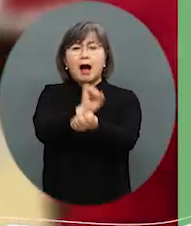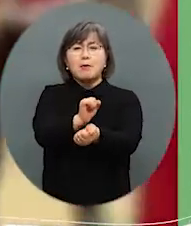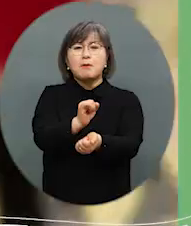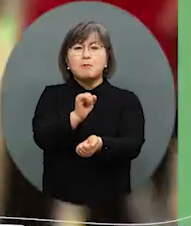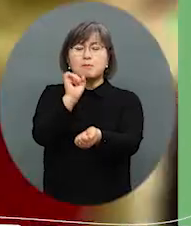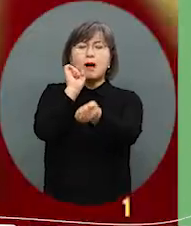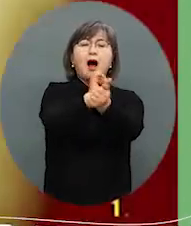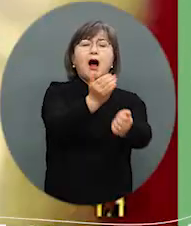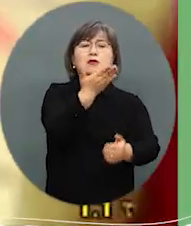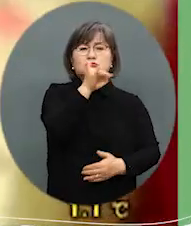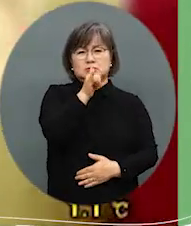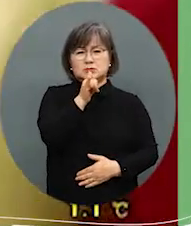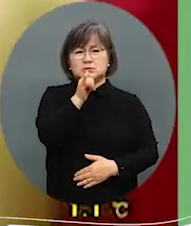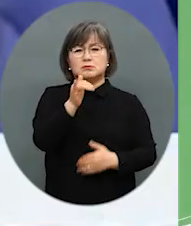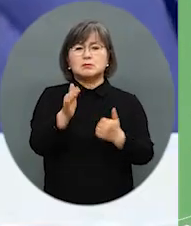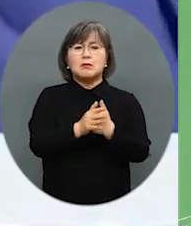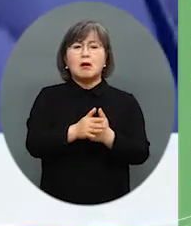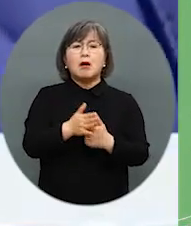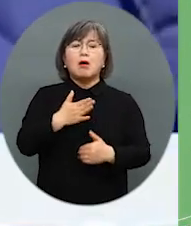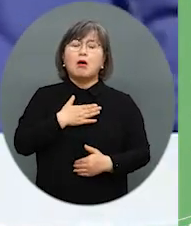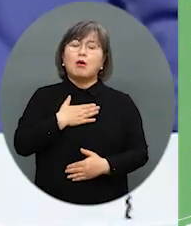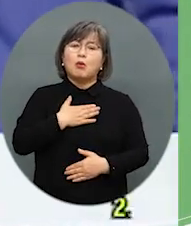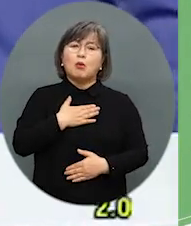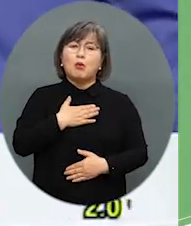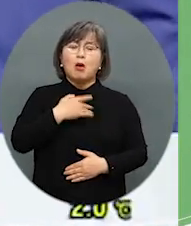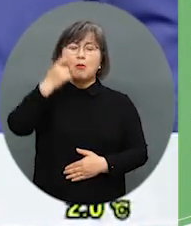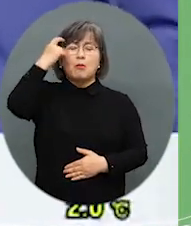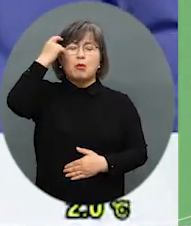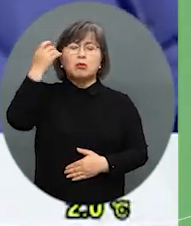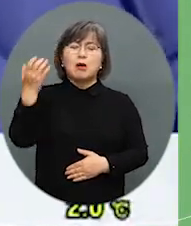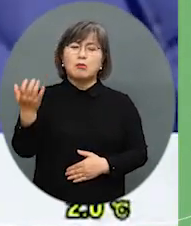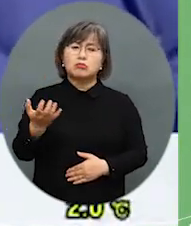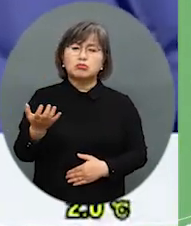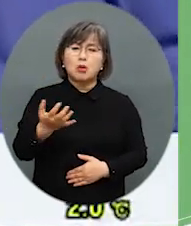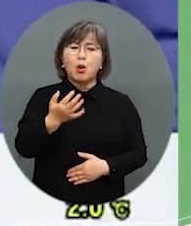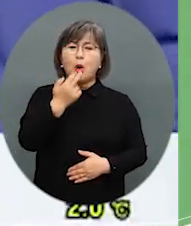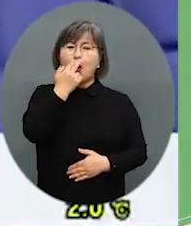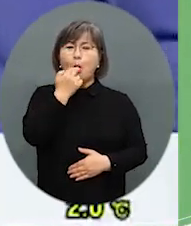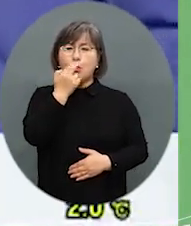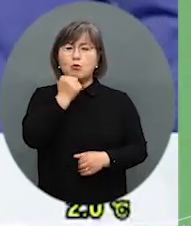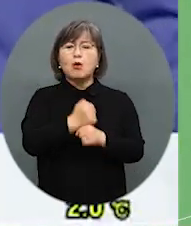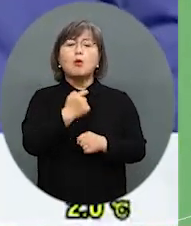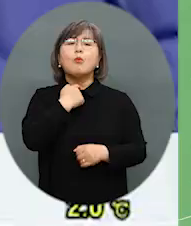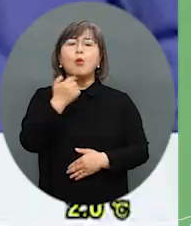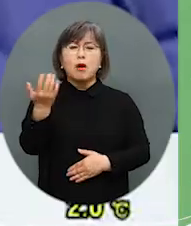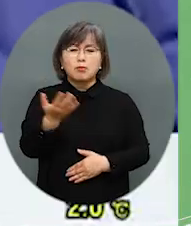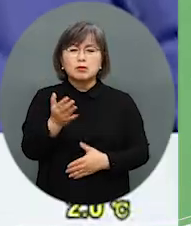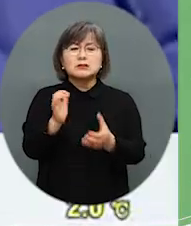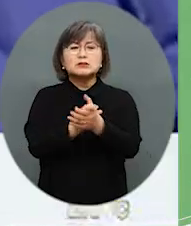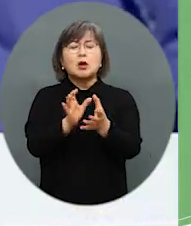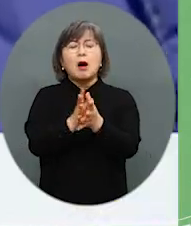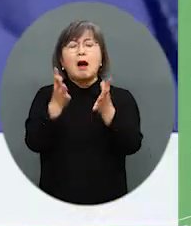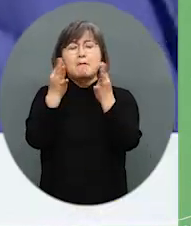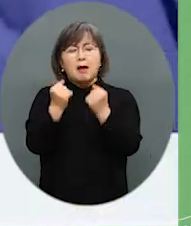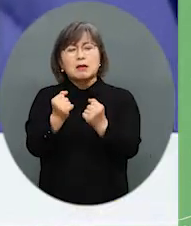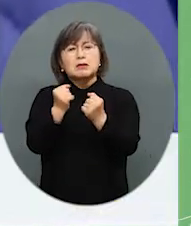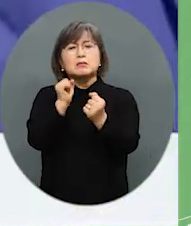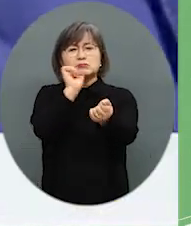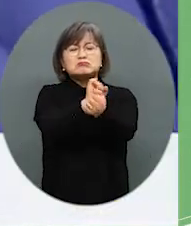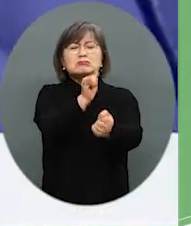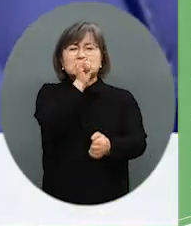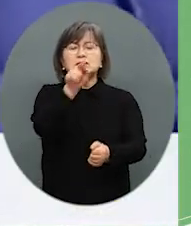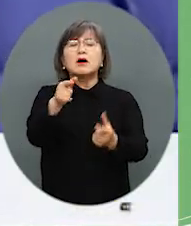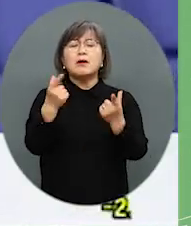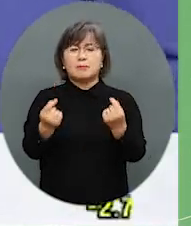있는 감염병에 전염될 수 있습니다. 증상은 머리 아프고 콧물 나고 목 아프고